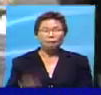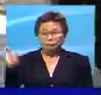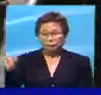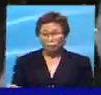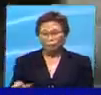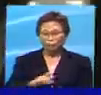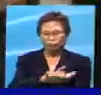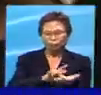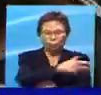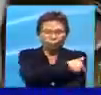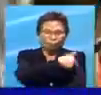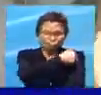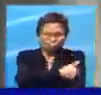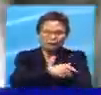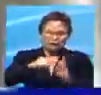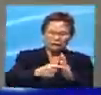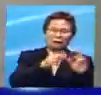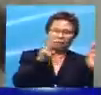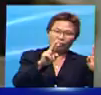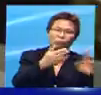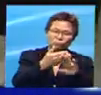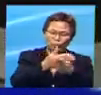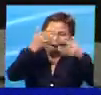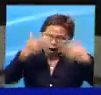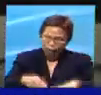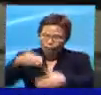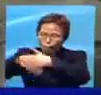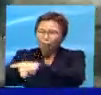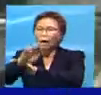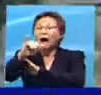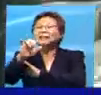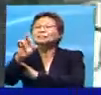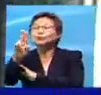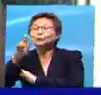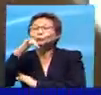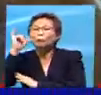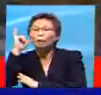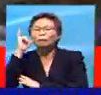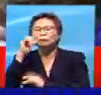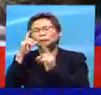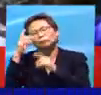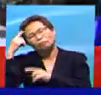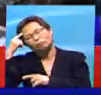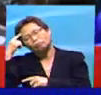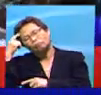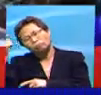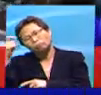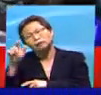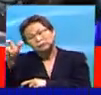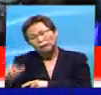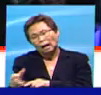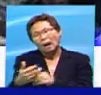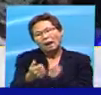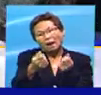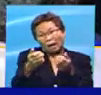Allahyarham menerima rawatan di hospital berkenaan sejak Rabu lalu sebelum dimasukkan ke unit rawatan rapi semalam dan tidak sedarkan diri. Allahyarham